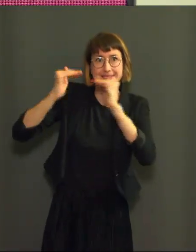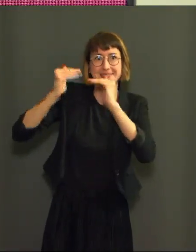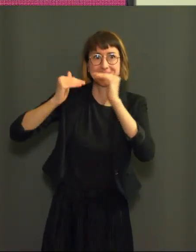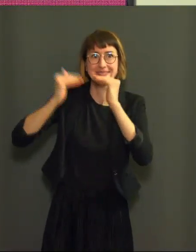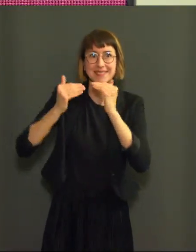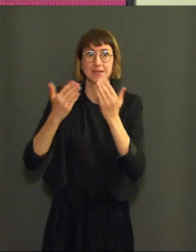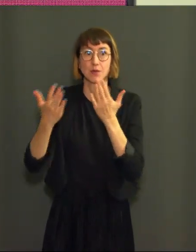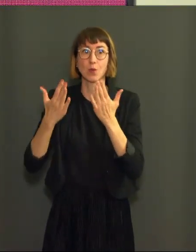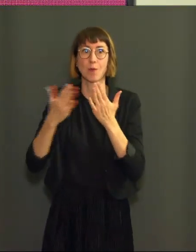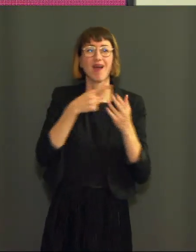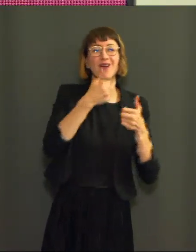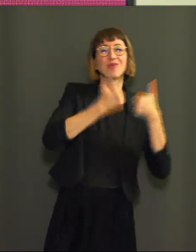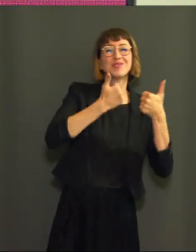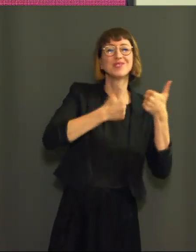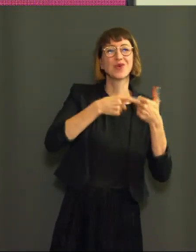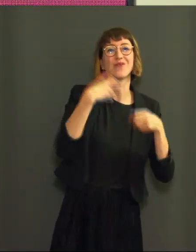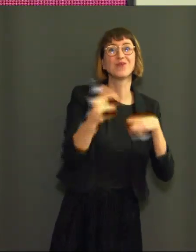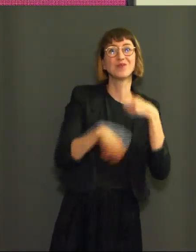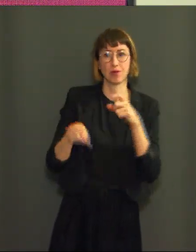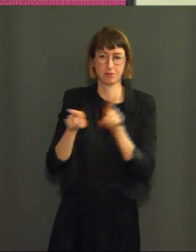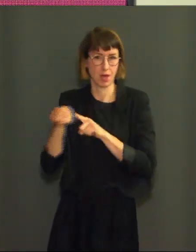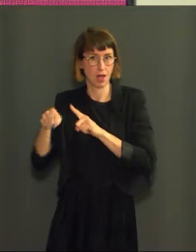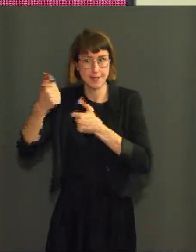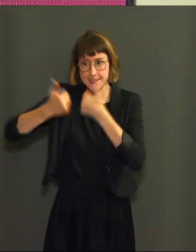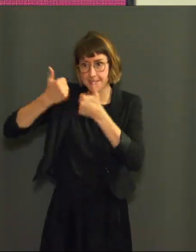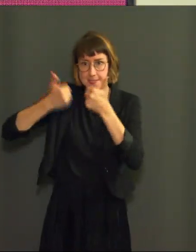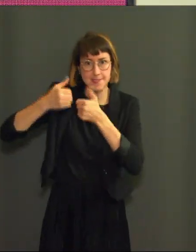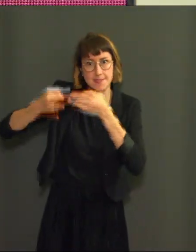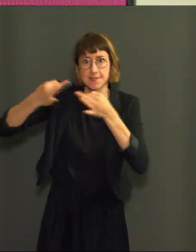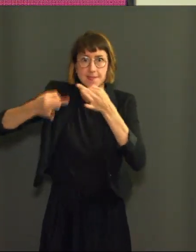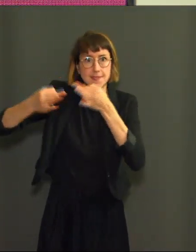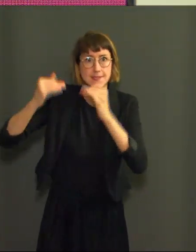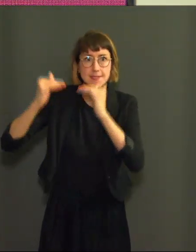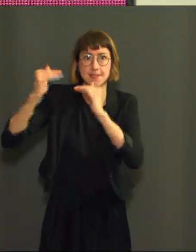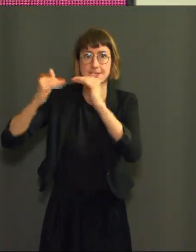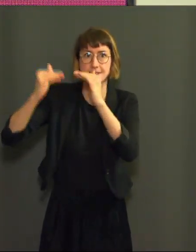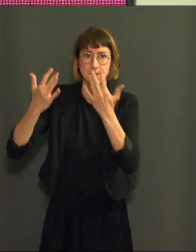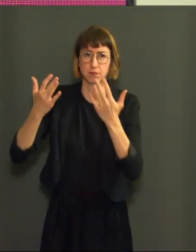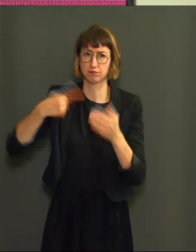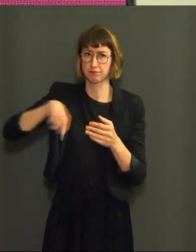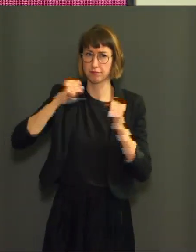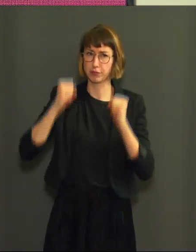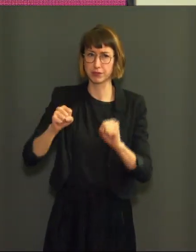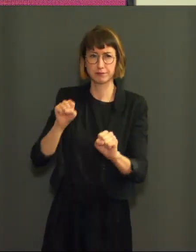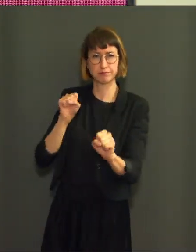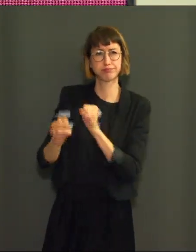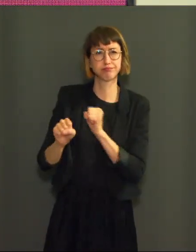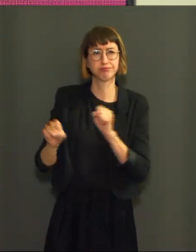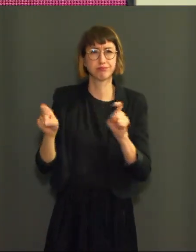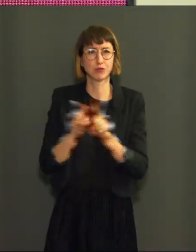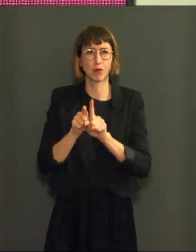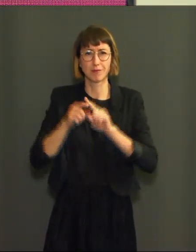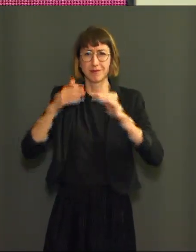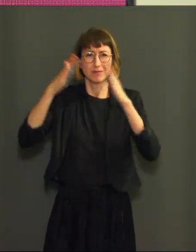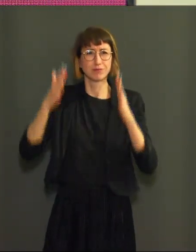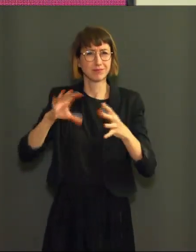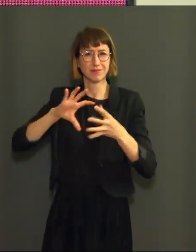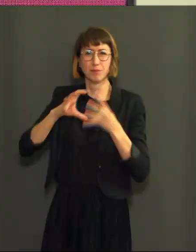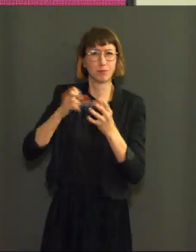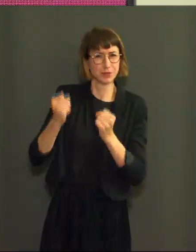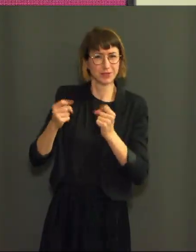équipe, ce sont les variants, mais c'est nous qui sommes le gardien de but. Et c'est nous qui pourrons empêcher la balle d'entrer dans le but en